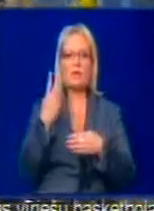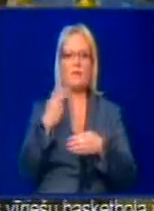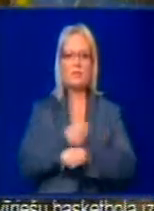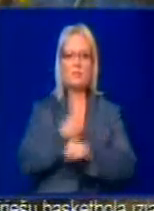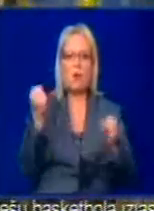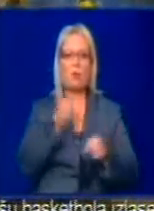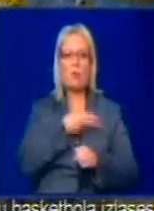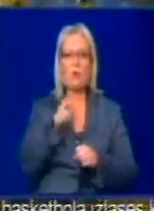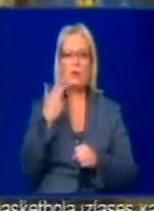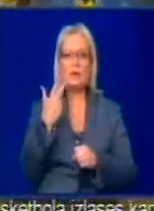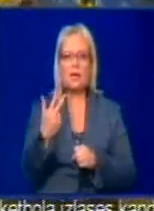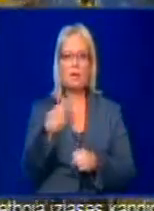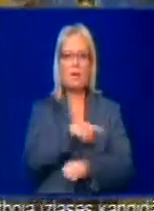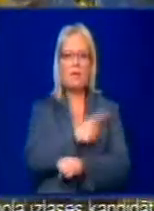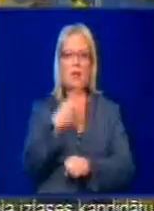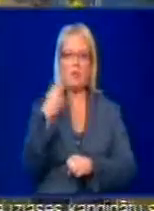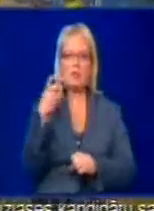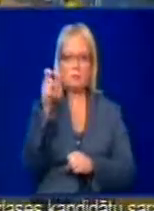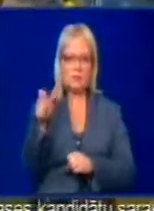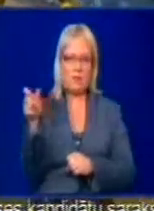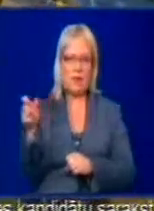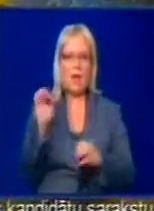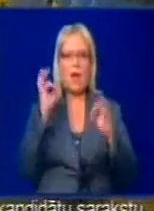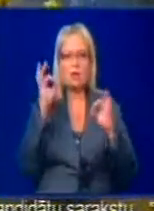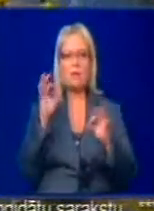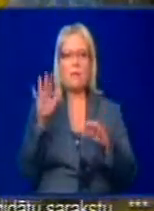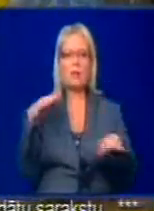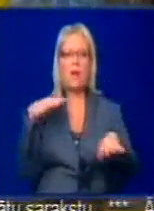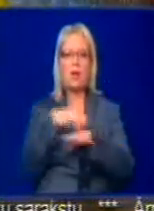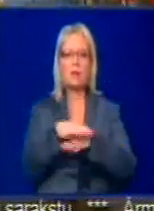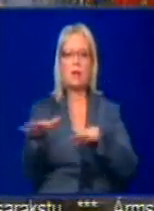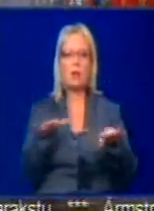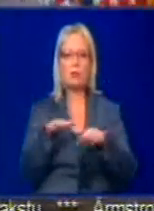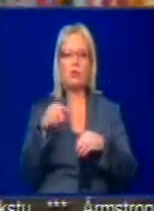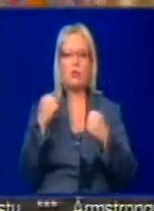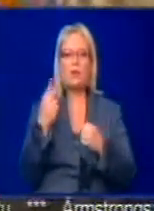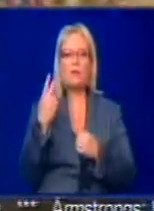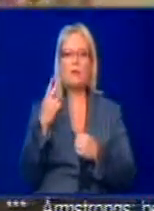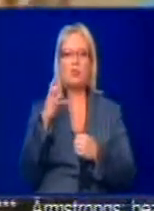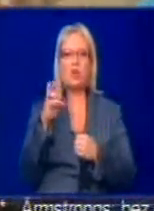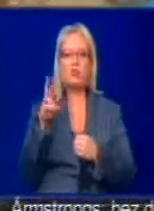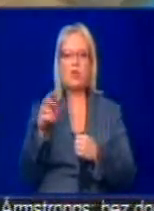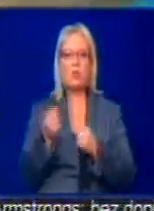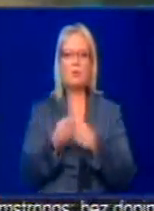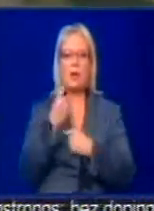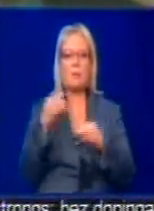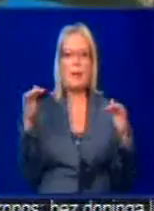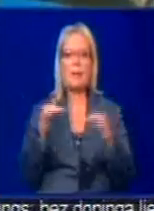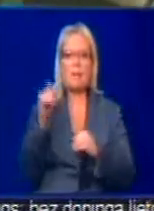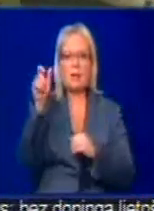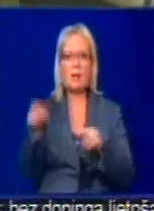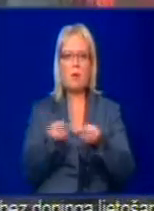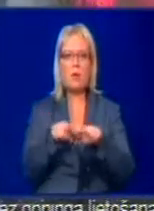gāja bojā trīs un ievainoti vairāk nekā 200 cilvēki. Aizdomās par terorakta rīkošanu tur divus čečenu izcelsmes